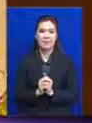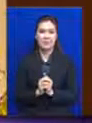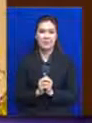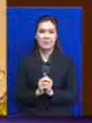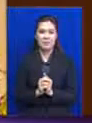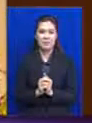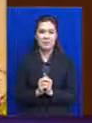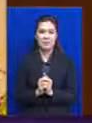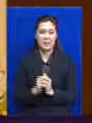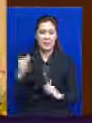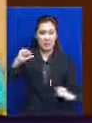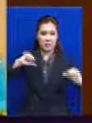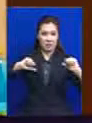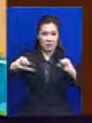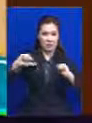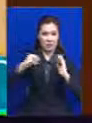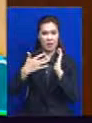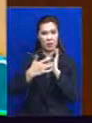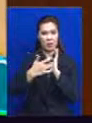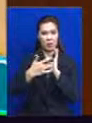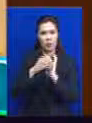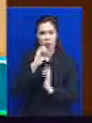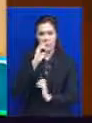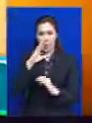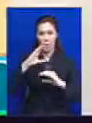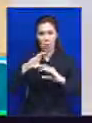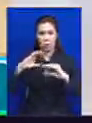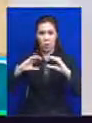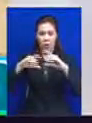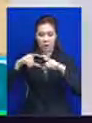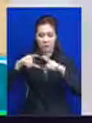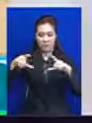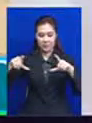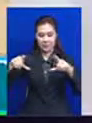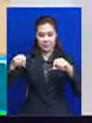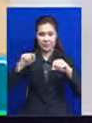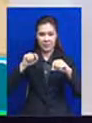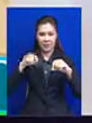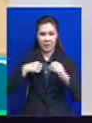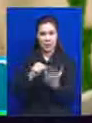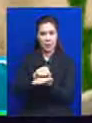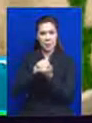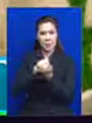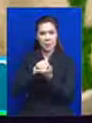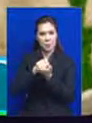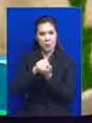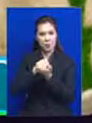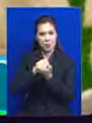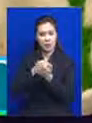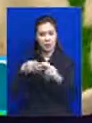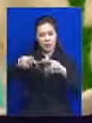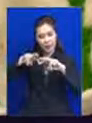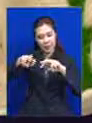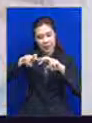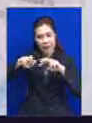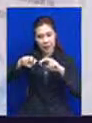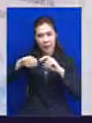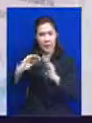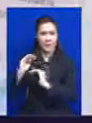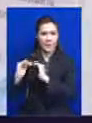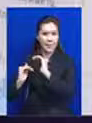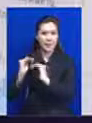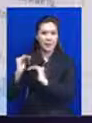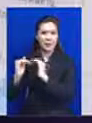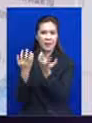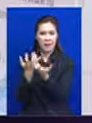รวงวิทยาศาสตร์และเทคโนโลยีบอกถึงโครงการคูปองวิทย์เพื่อโอท็อปว่าเป็นการให้บริการวิจัยและพัฒนานวัตกรรมผลิตภัณฑ์การ